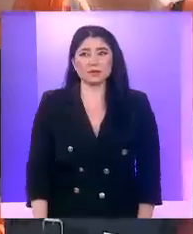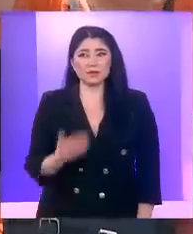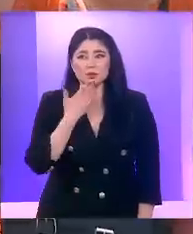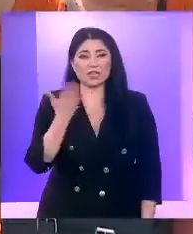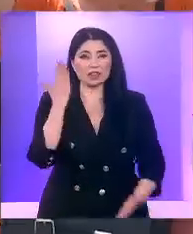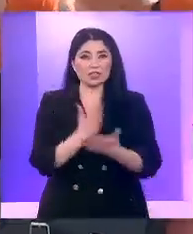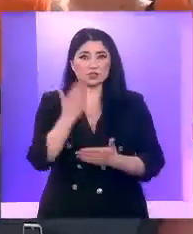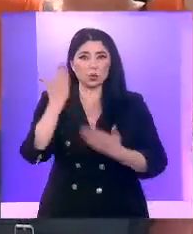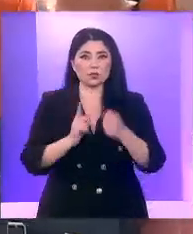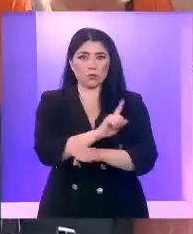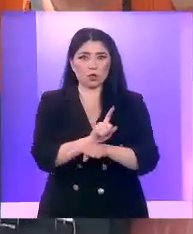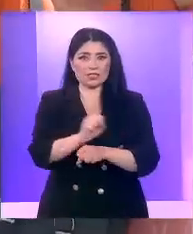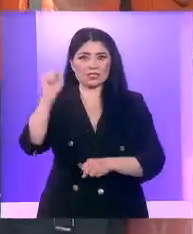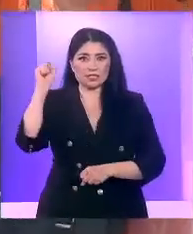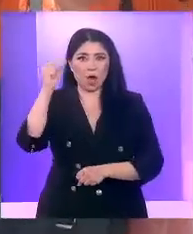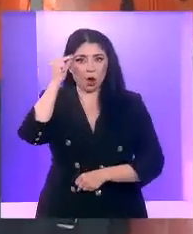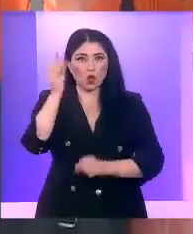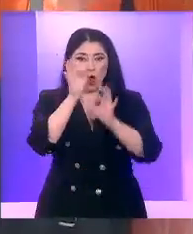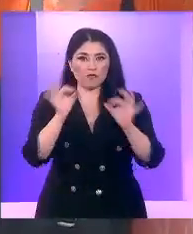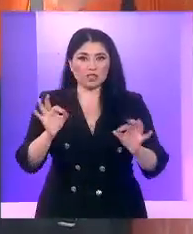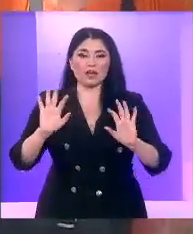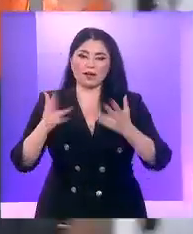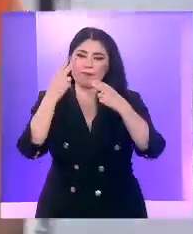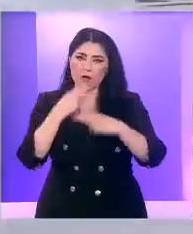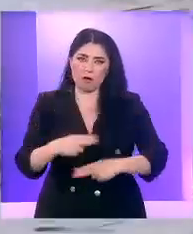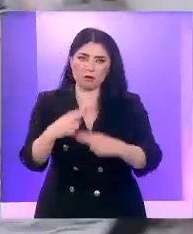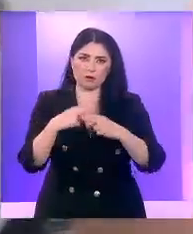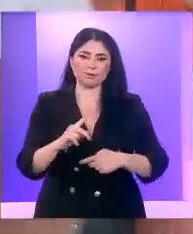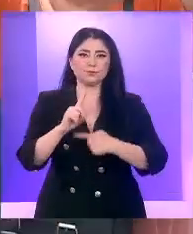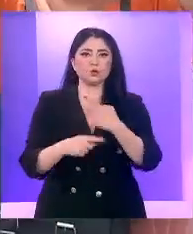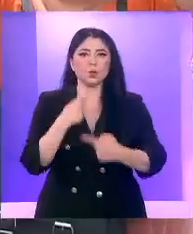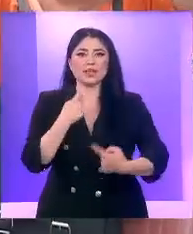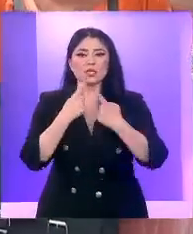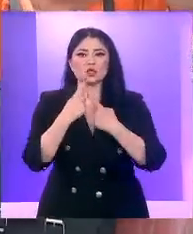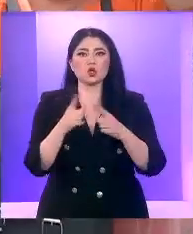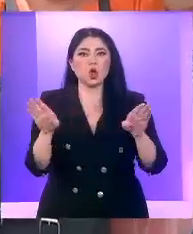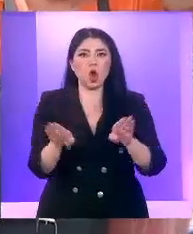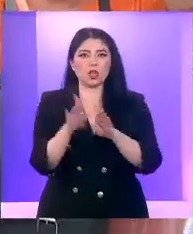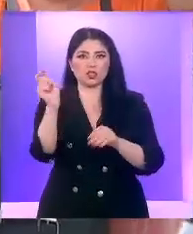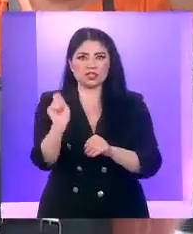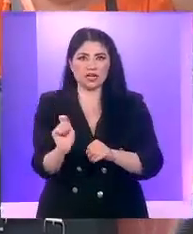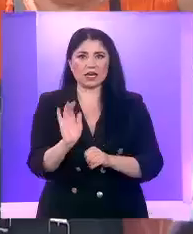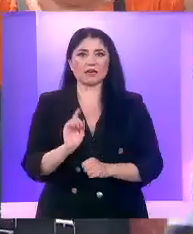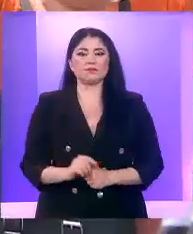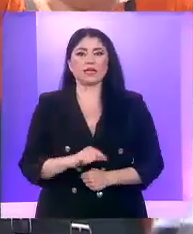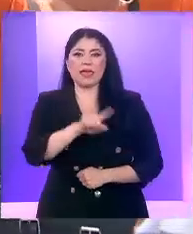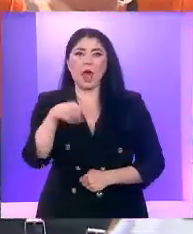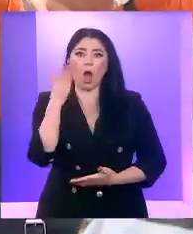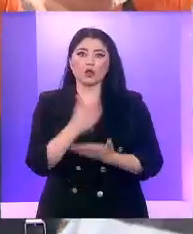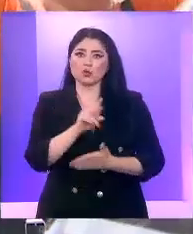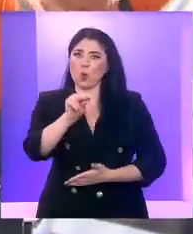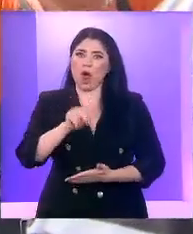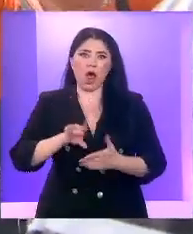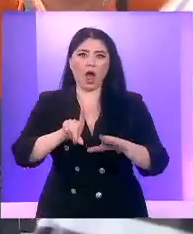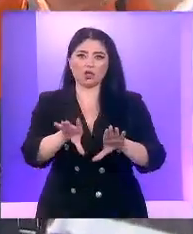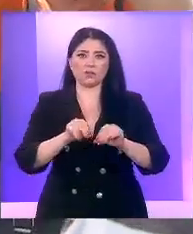Mulțumim. Decizie de ultimă oră. Sindicaliștii au anunțat oficial că greva continuă. După discuțiile cu colegii din țară, aceștia au decis